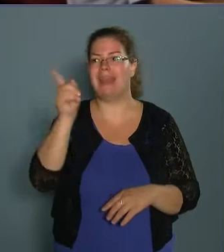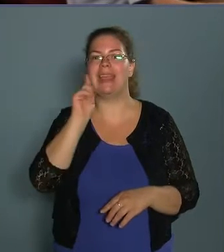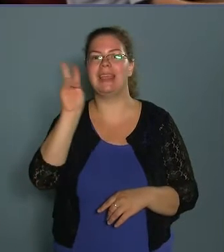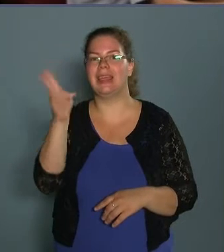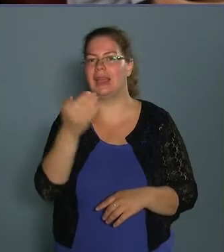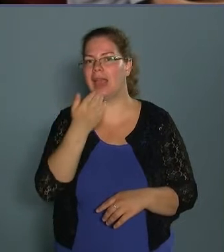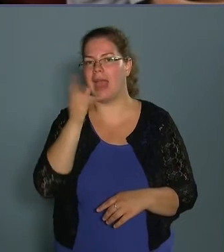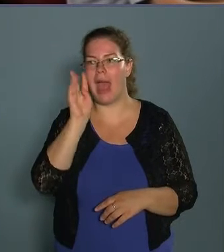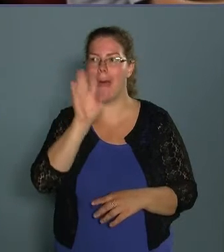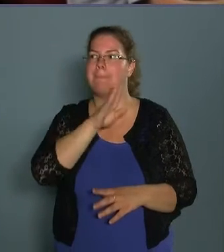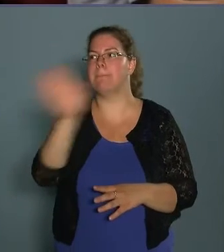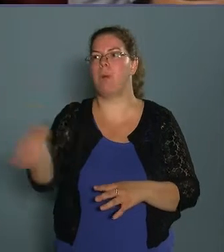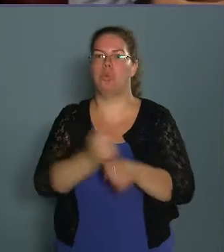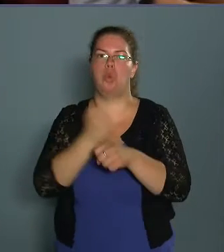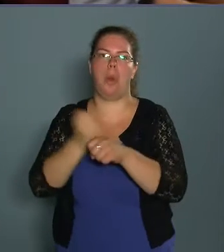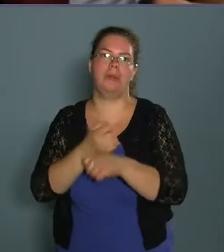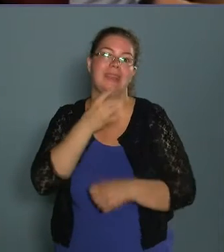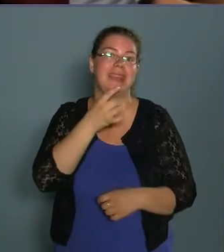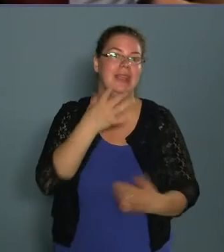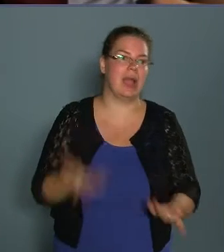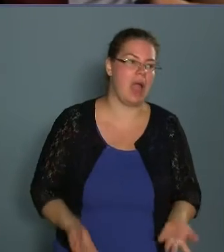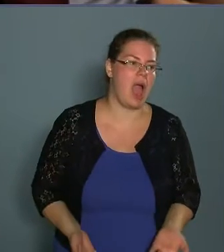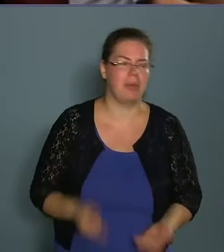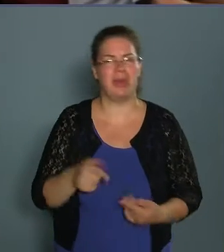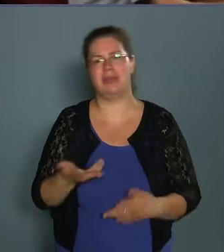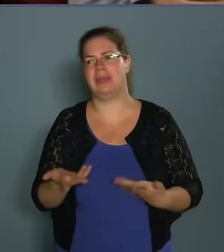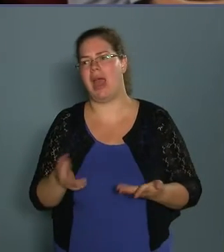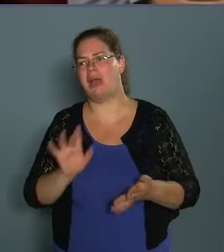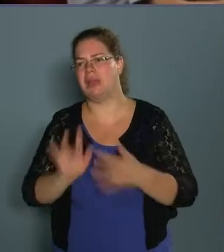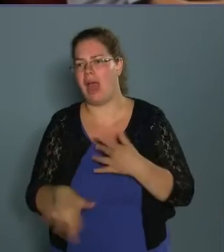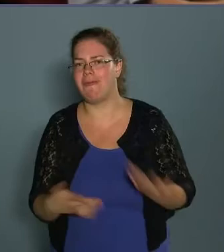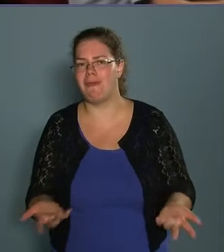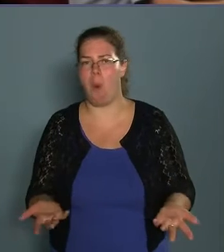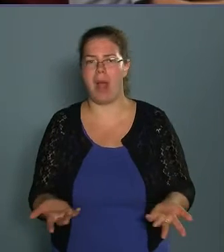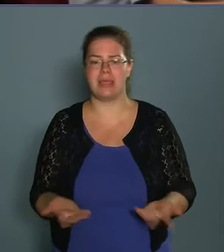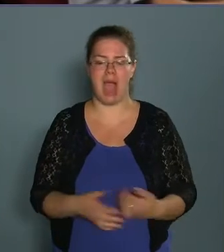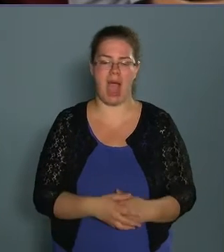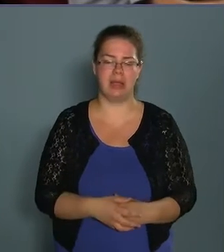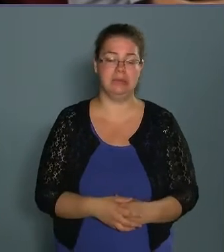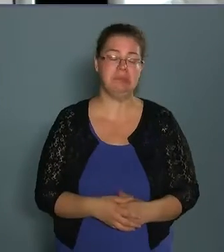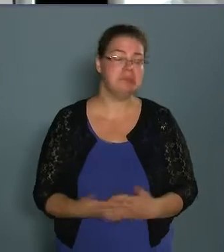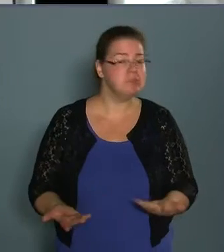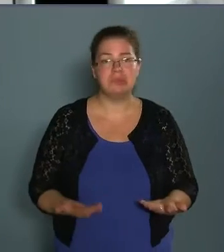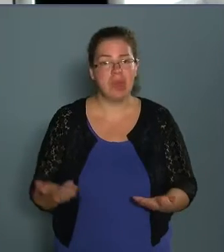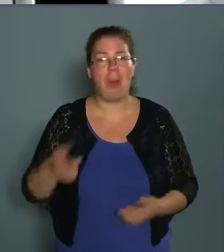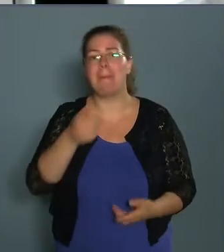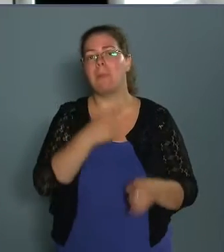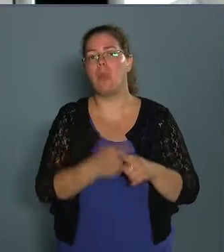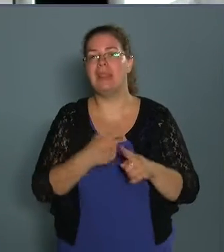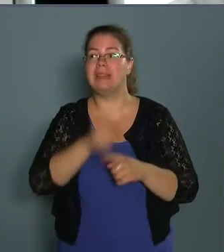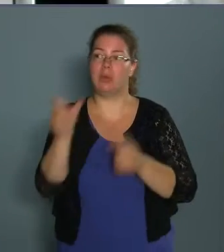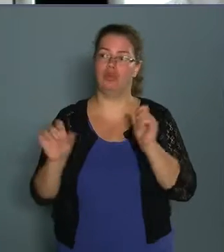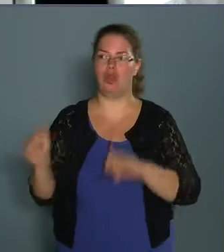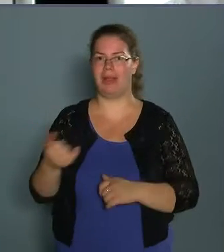IKEA-ba dolgozni inkább, aztán ezt cáfolták nagyon határozottan a kórház részéről, politikusok